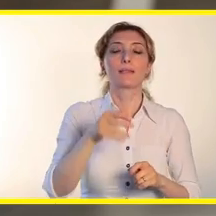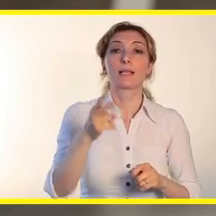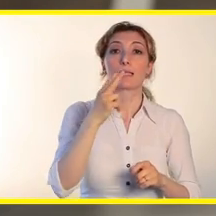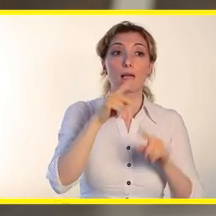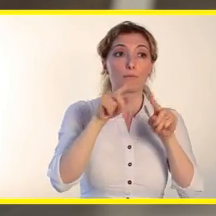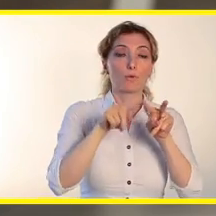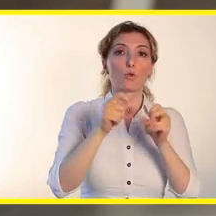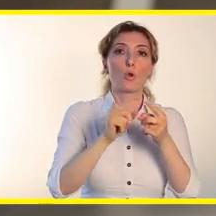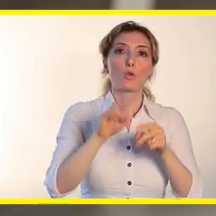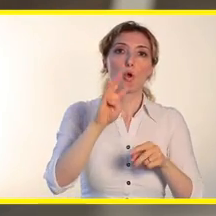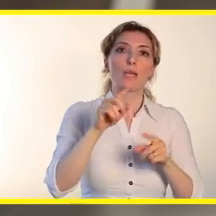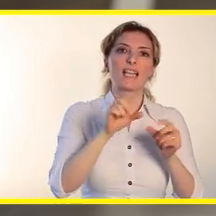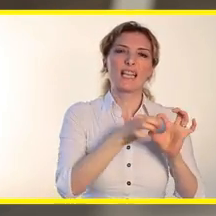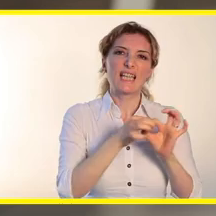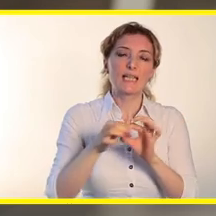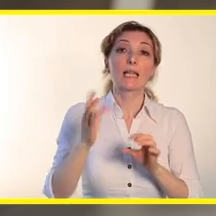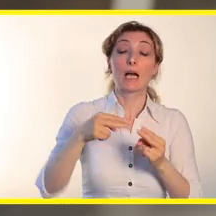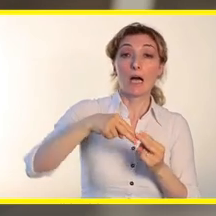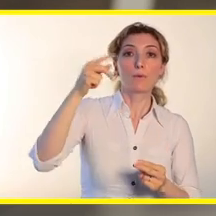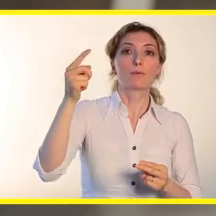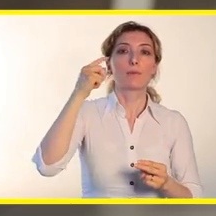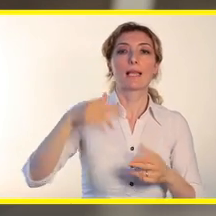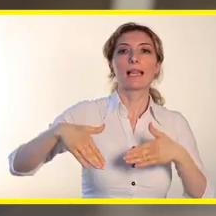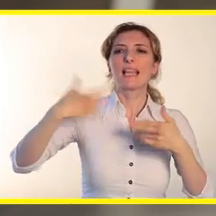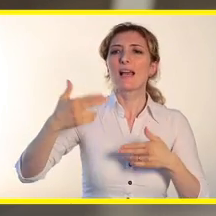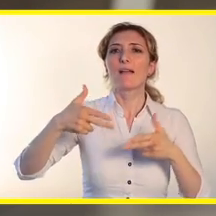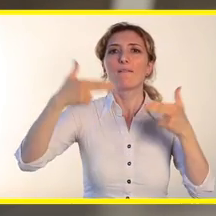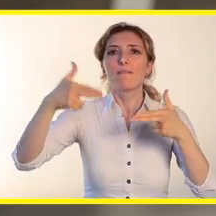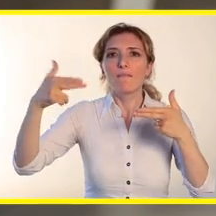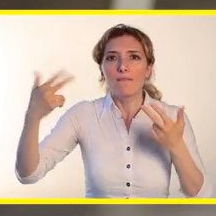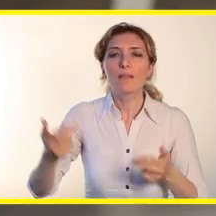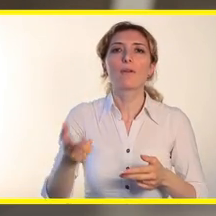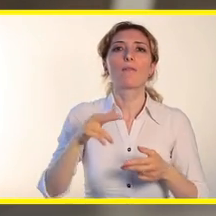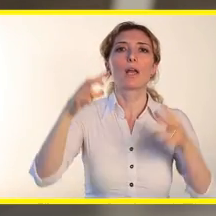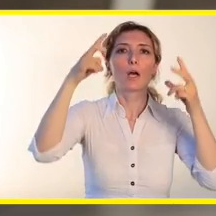Samsung Note 4 ile ilgili daha detaylı bilgiye diğer videolarımızdan,